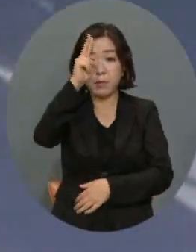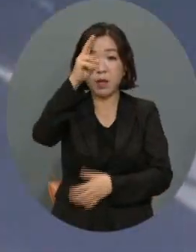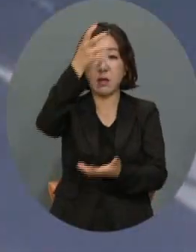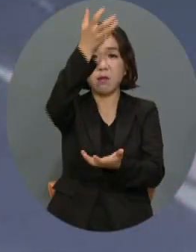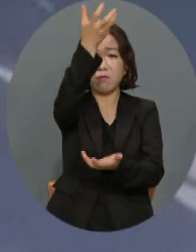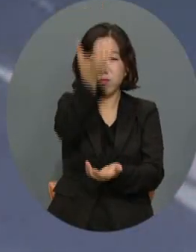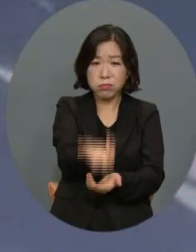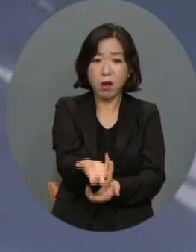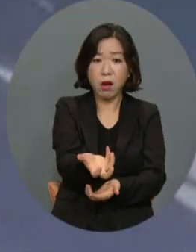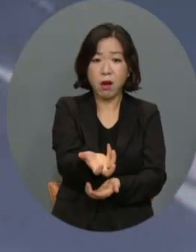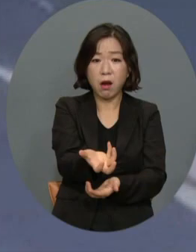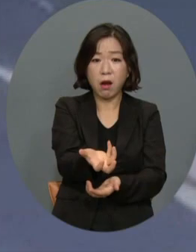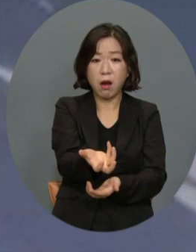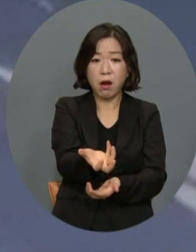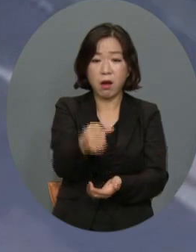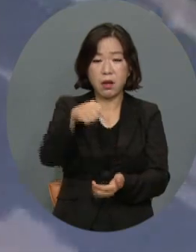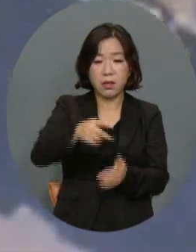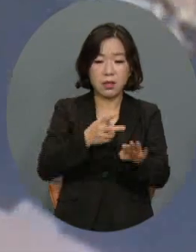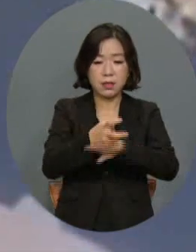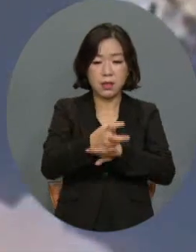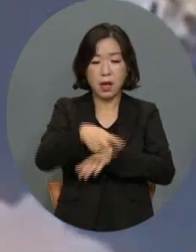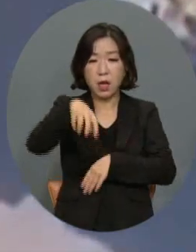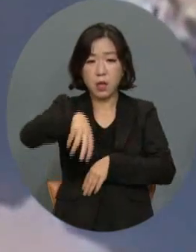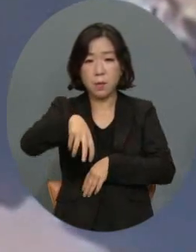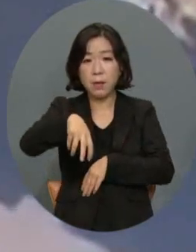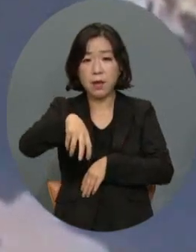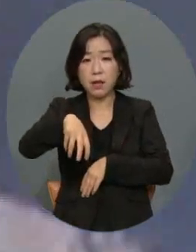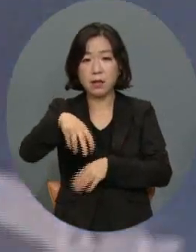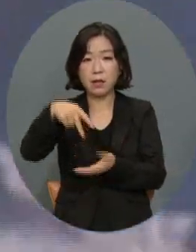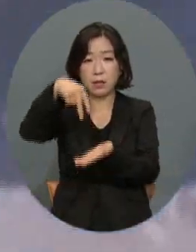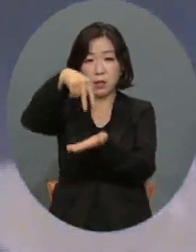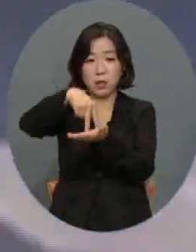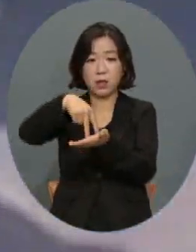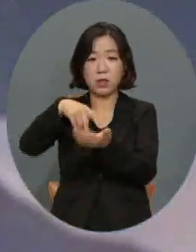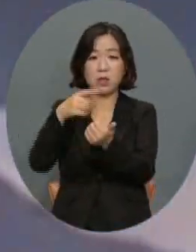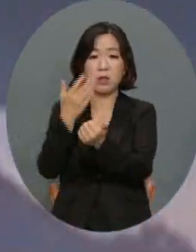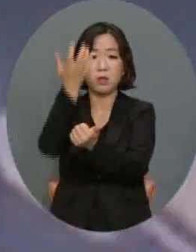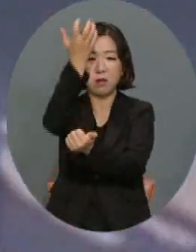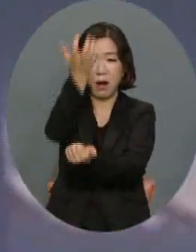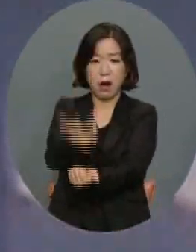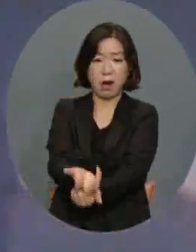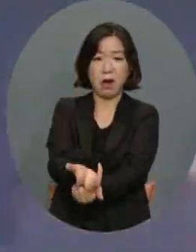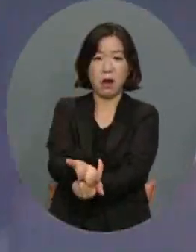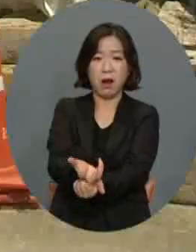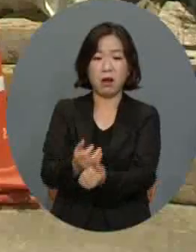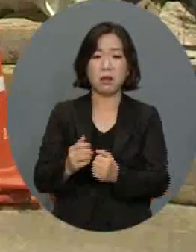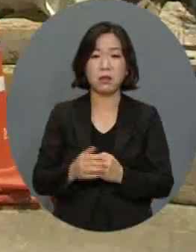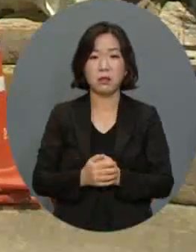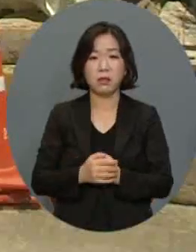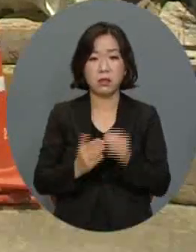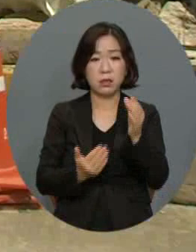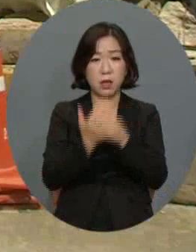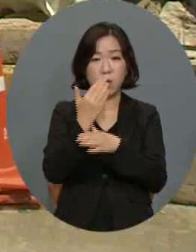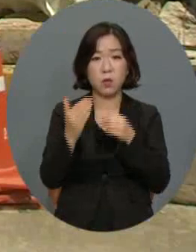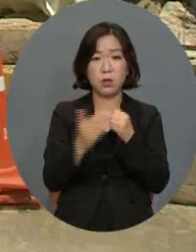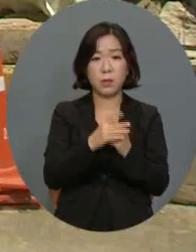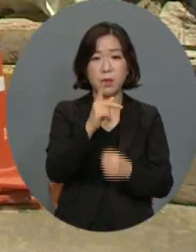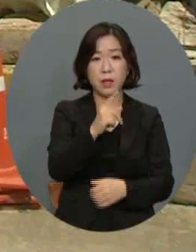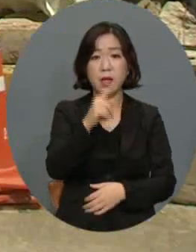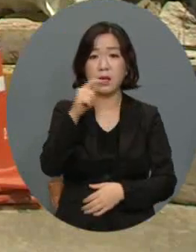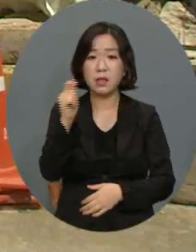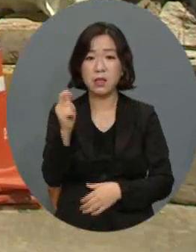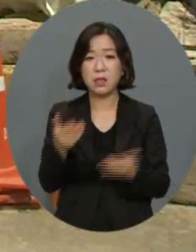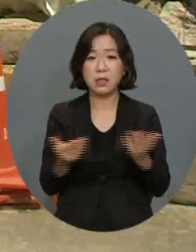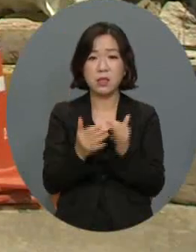드럼이 아래로 떨어지면서 차량 옆에서 주변 정리를 하고 있던 노동자를 그대로 덮칩니다. 이 사고로 KT 협력업체